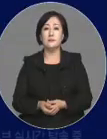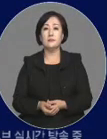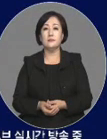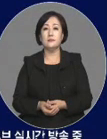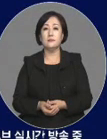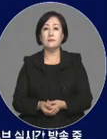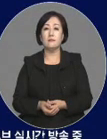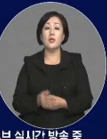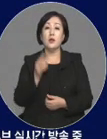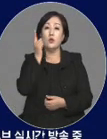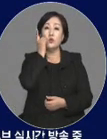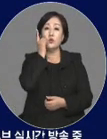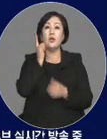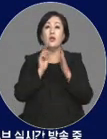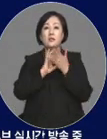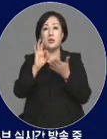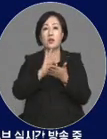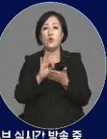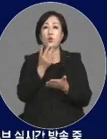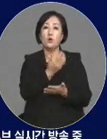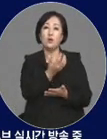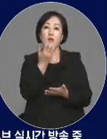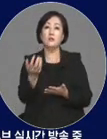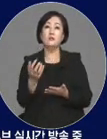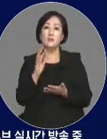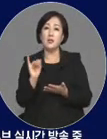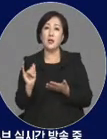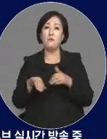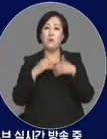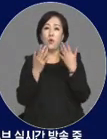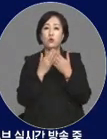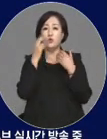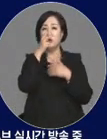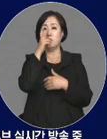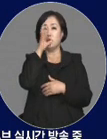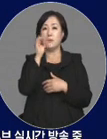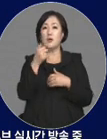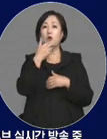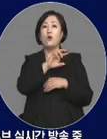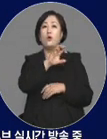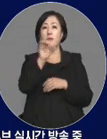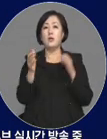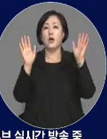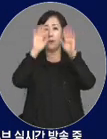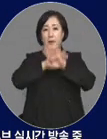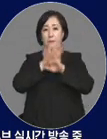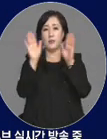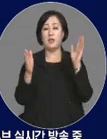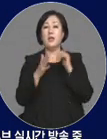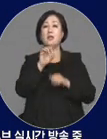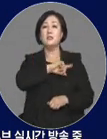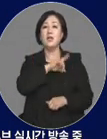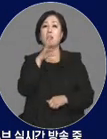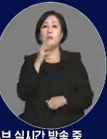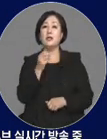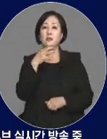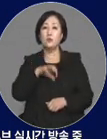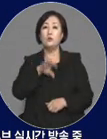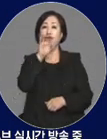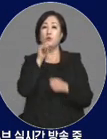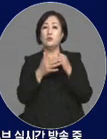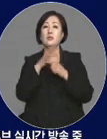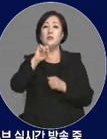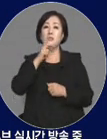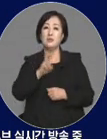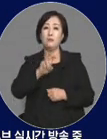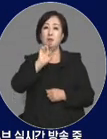휴대전화 유동인구를 분석한 결과 울산 전체의 동별 주 야간 유동인구가 가장 많은 지역은 삼산동